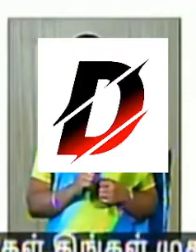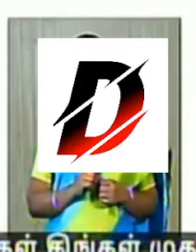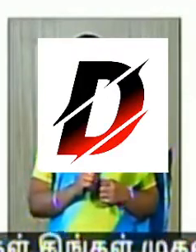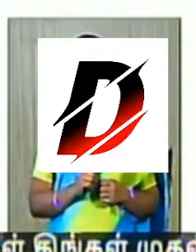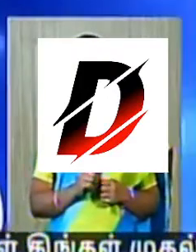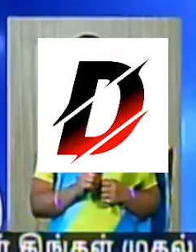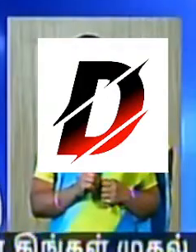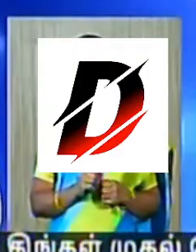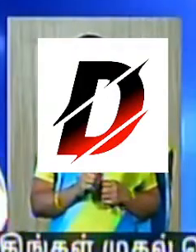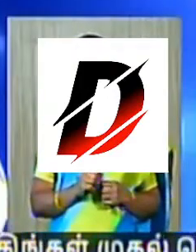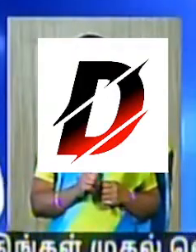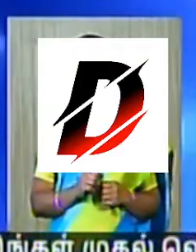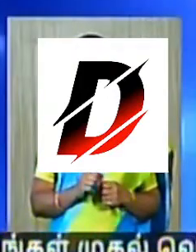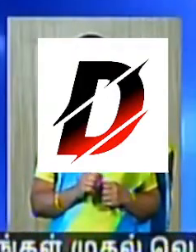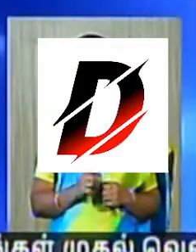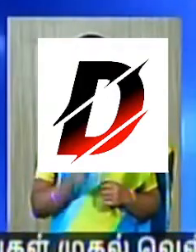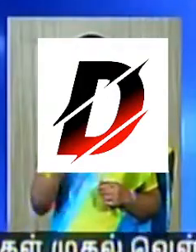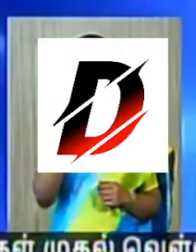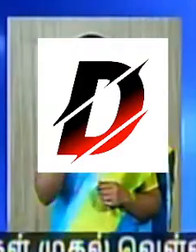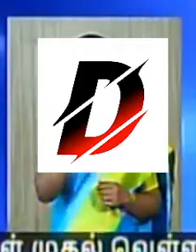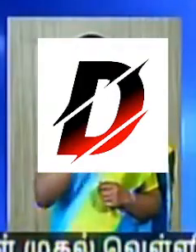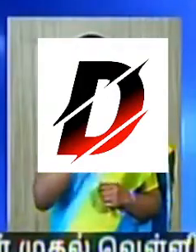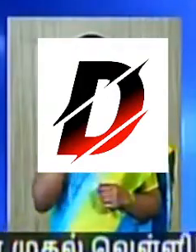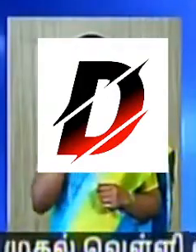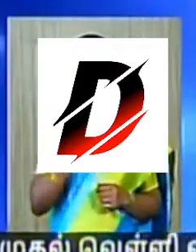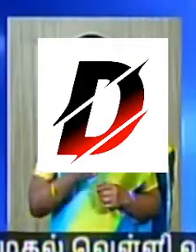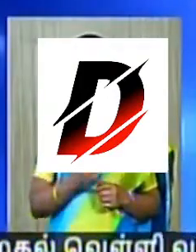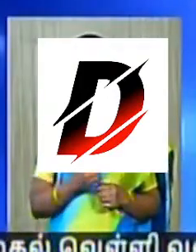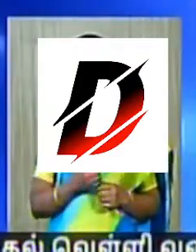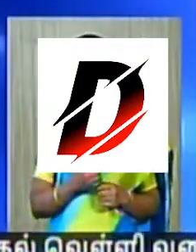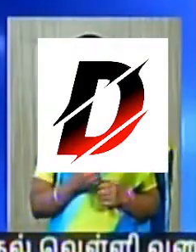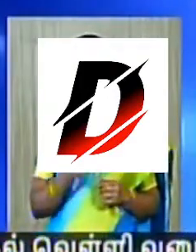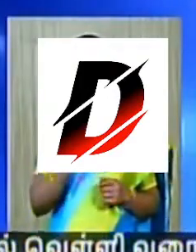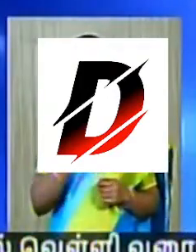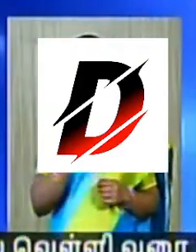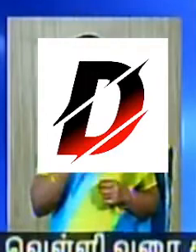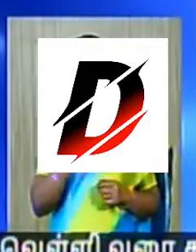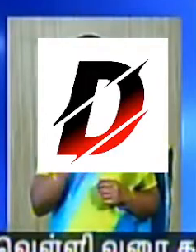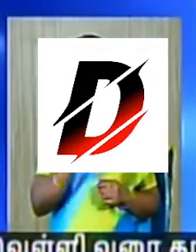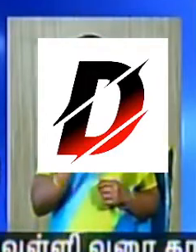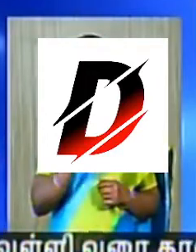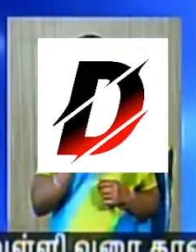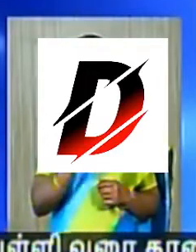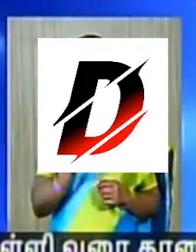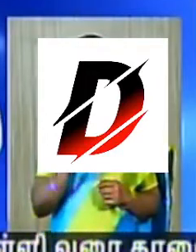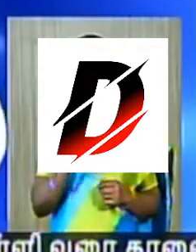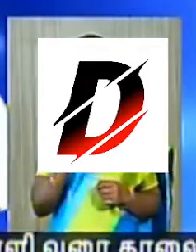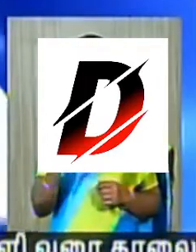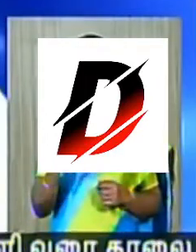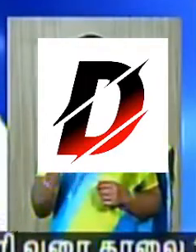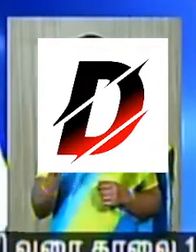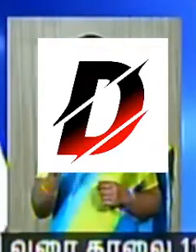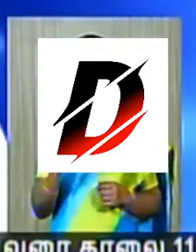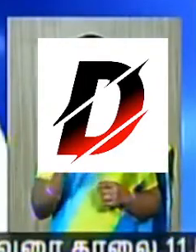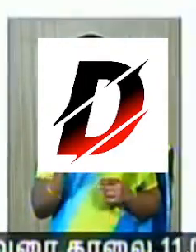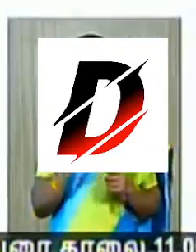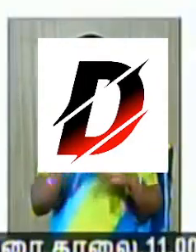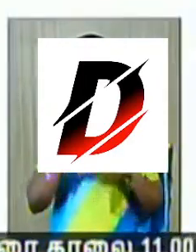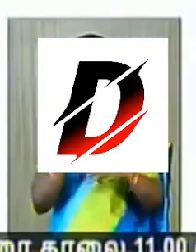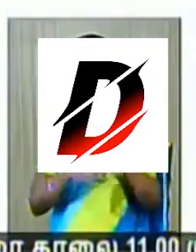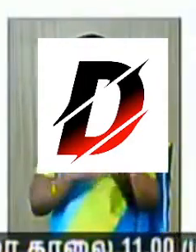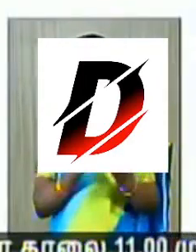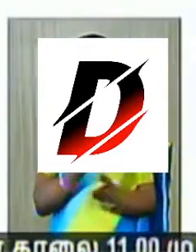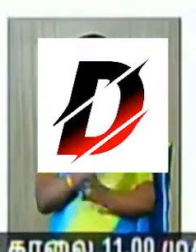-9. இப்போ நாம் என்ன சொல்லியிருந்த போன வகுப்பில், அந்த -4 -5 புரிய மாற்றிக்கிங்க, அது எக்ஸின் மதிப்பு. ஸோ